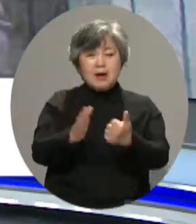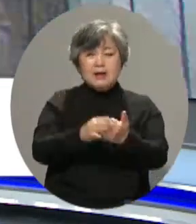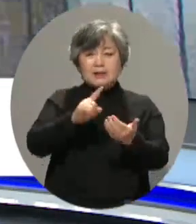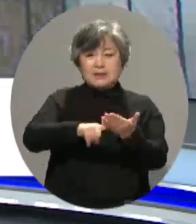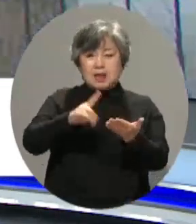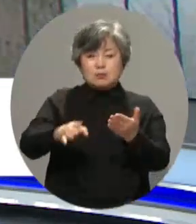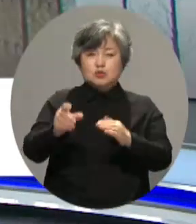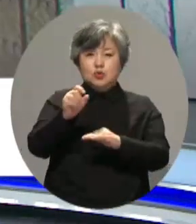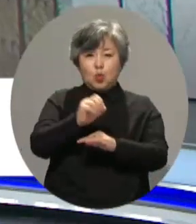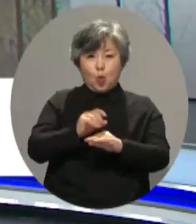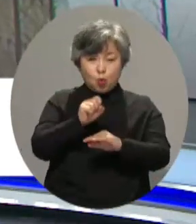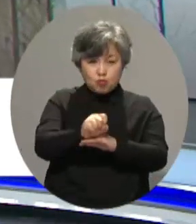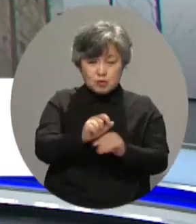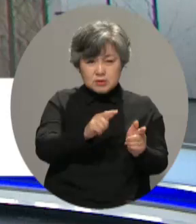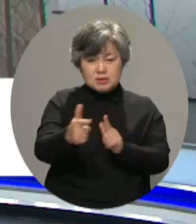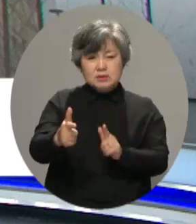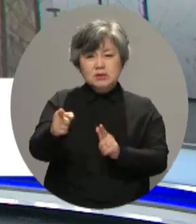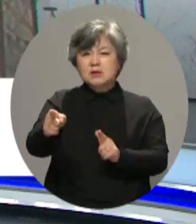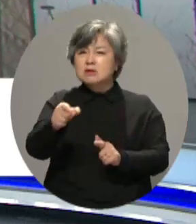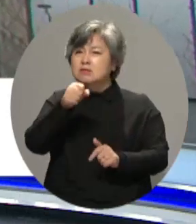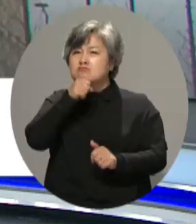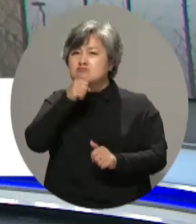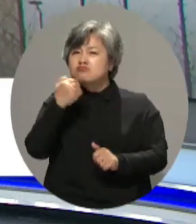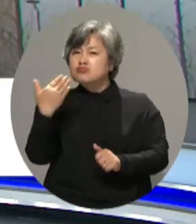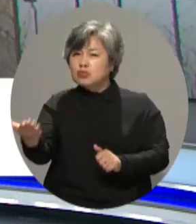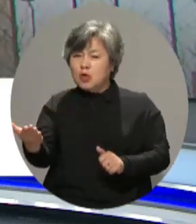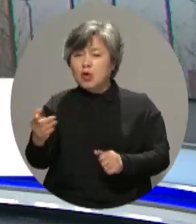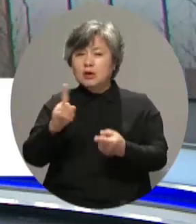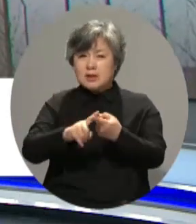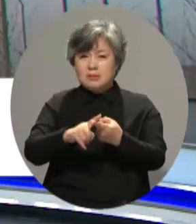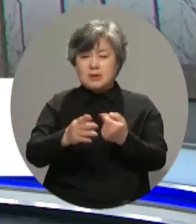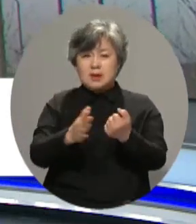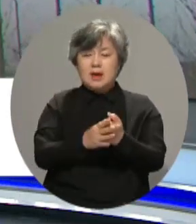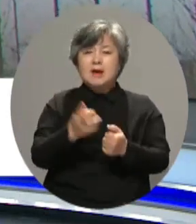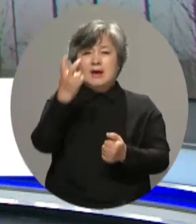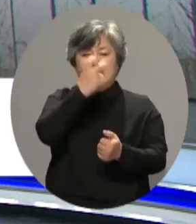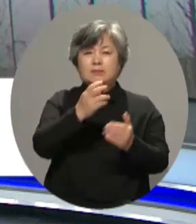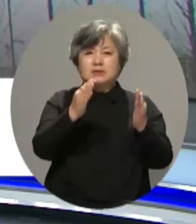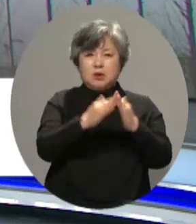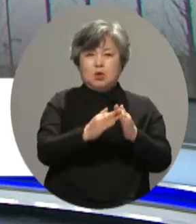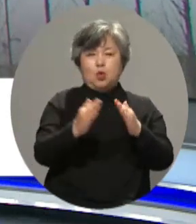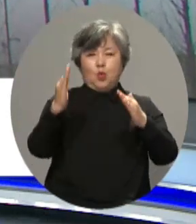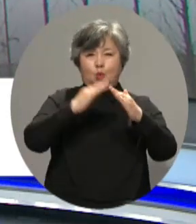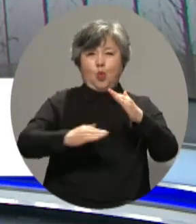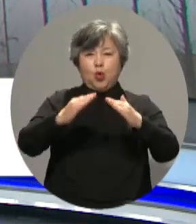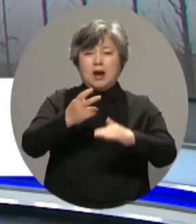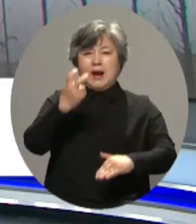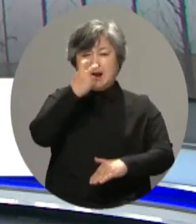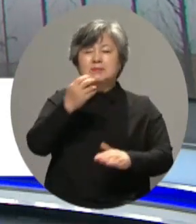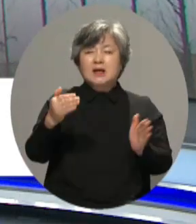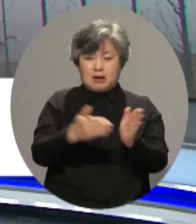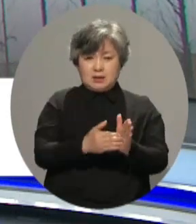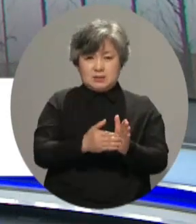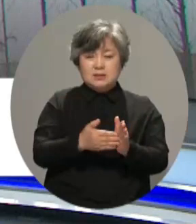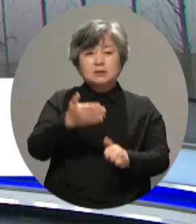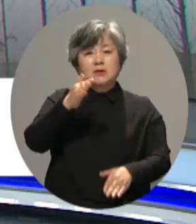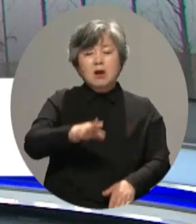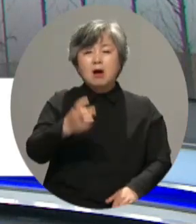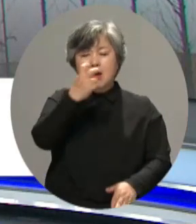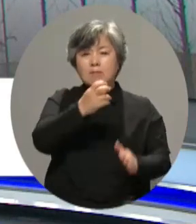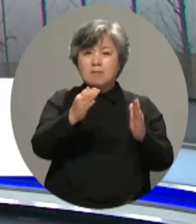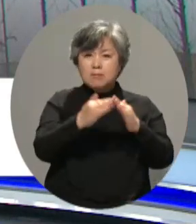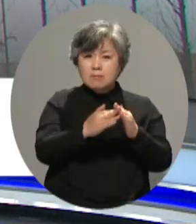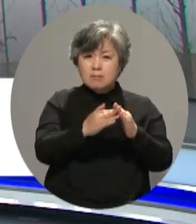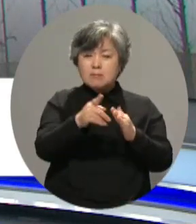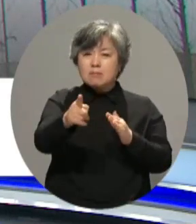공무원들에게 유리하게 진행됐다는 의혹이 제기되면서 감사원이 공익 감사 까지 버렸는데요 감사원은